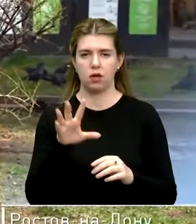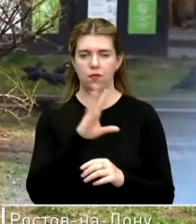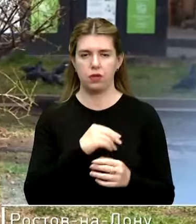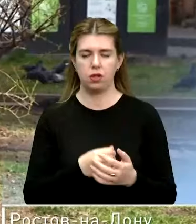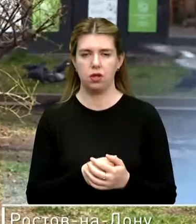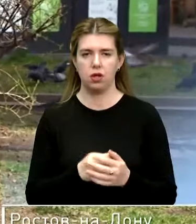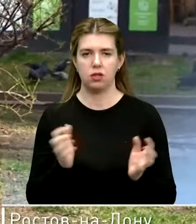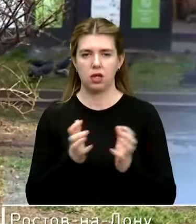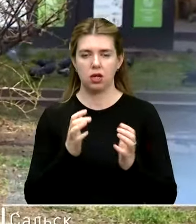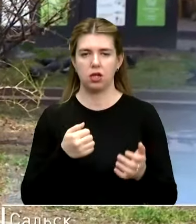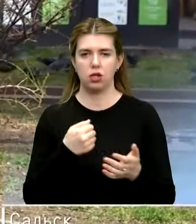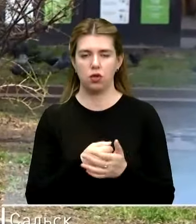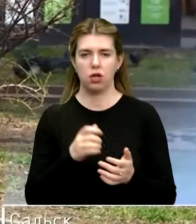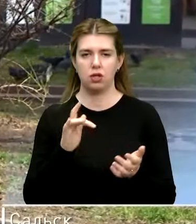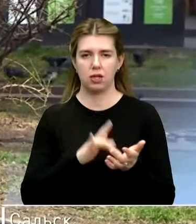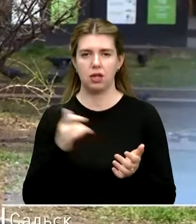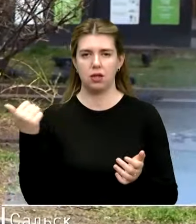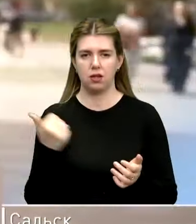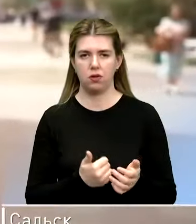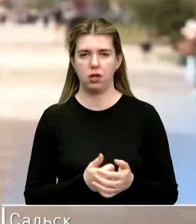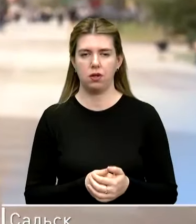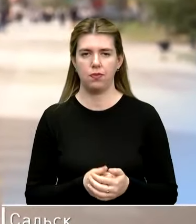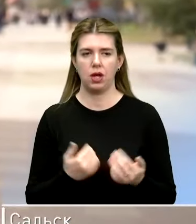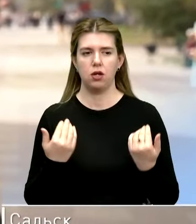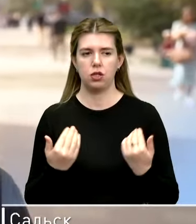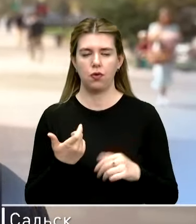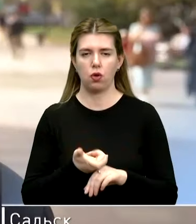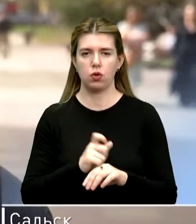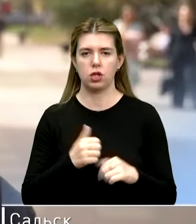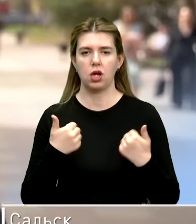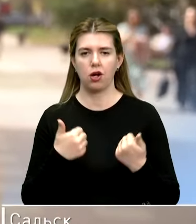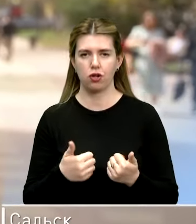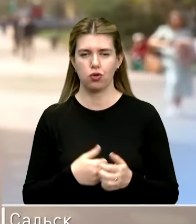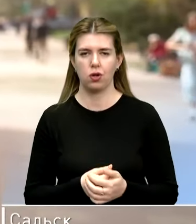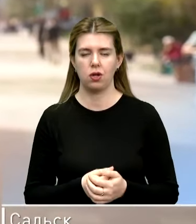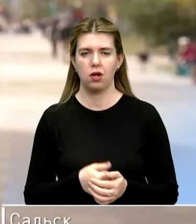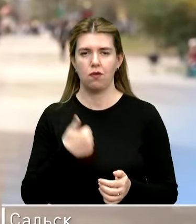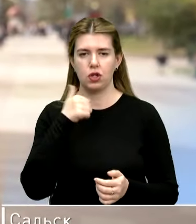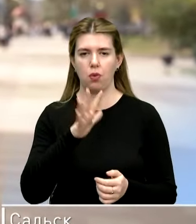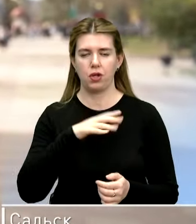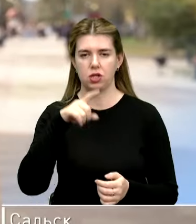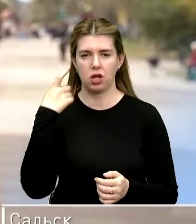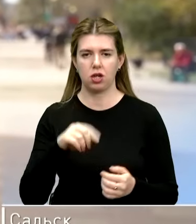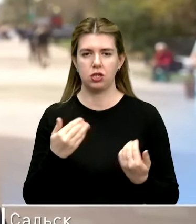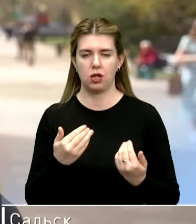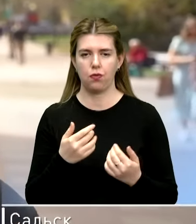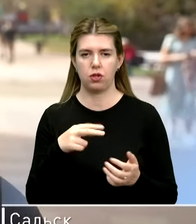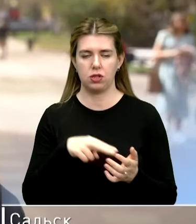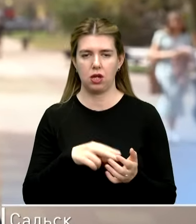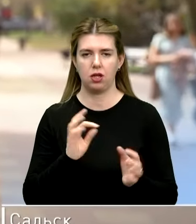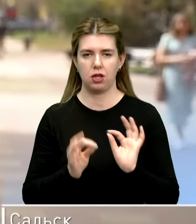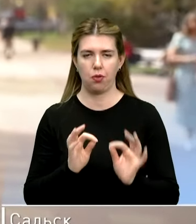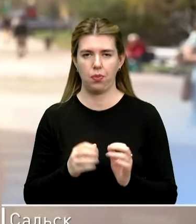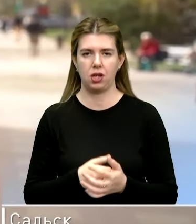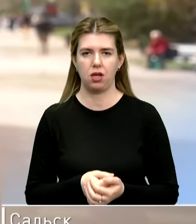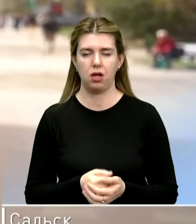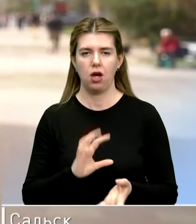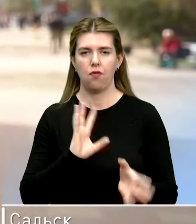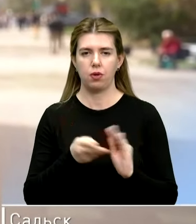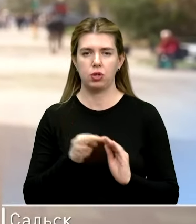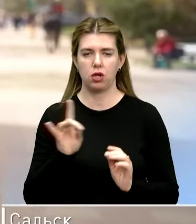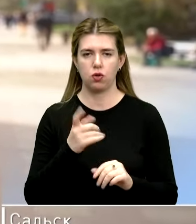метеорологов, сохранится до середины недели. Сегодня очень хорошо. Вчера было прям жарко, но сегодня более-менее. Вот.